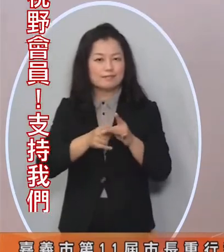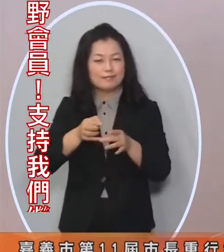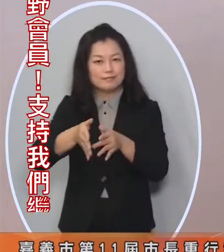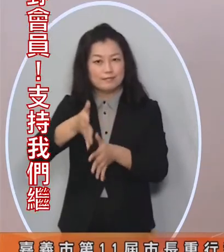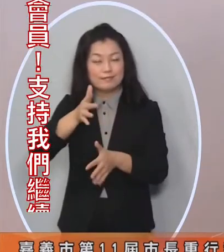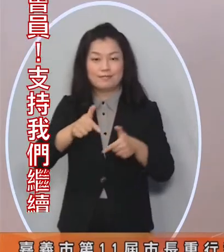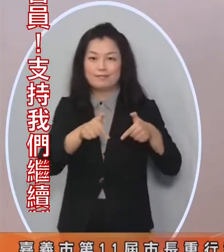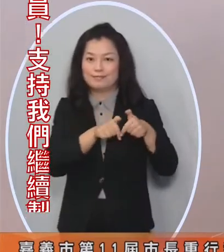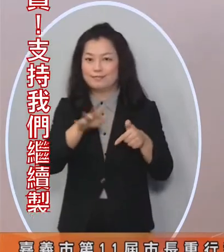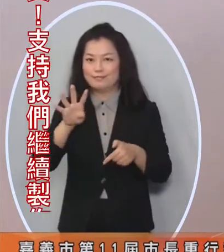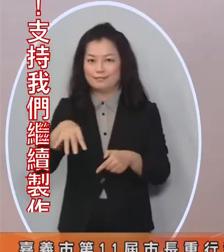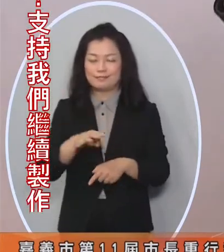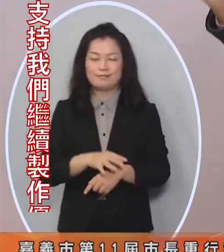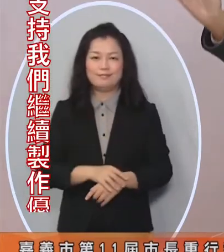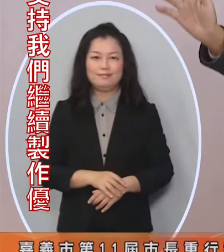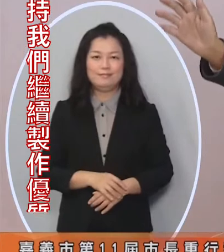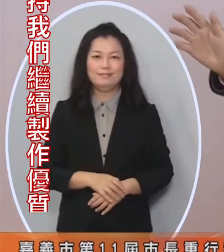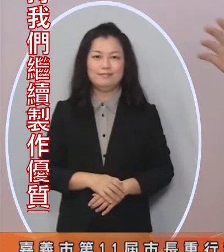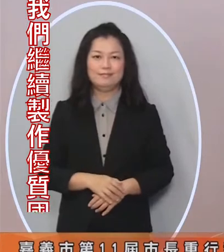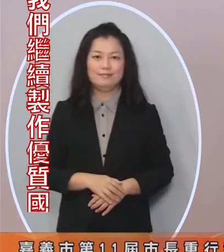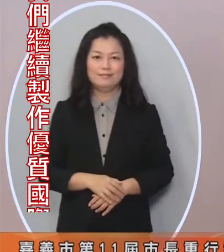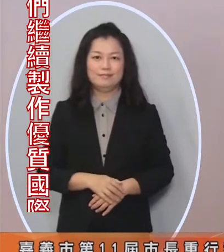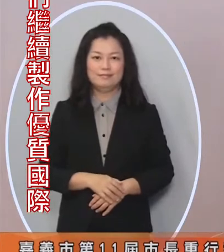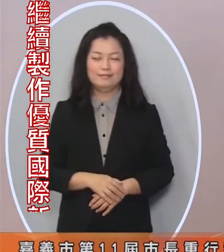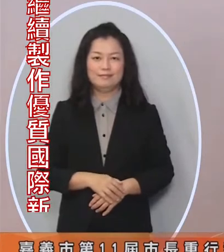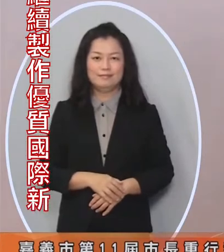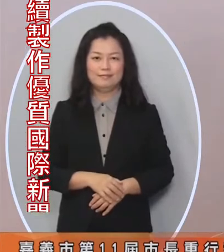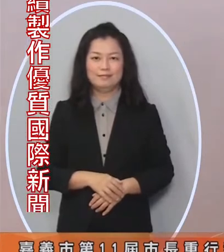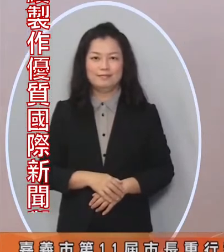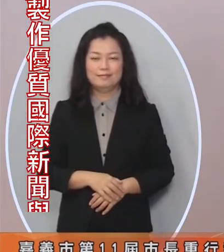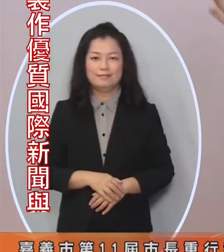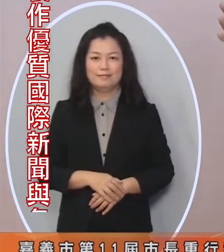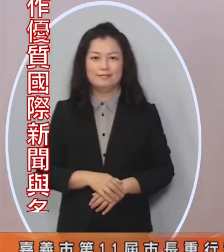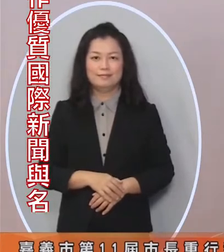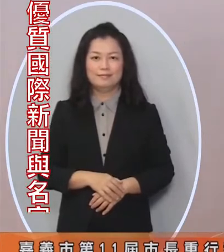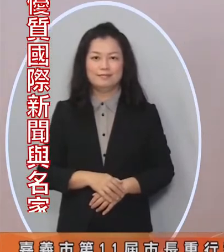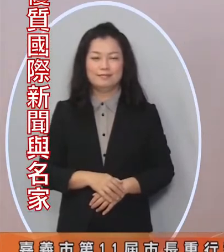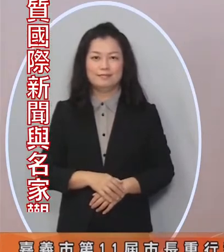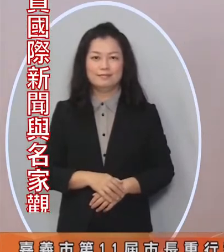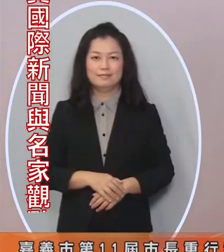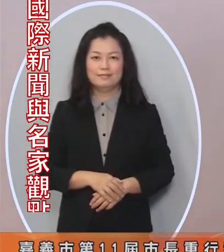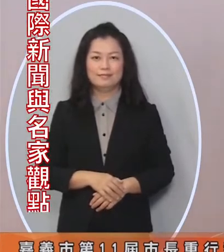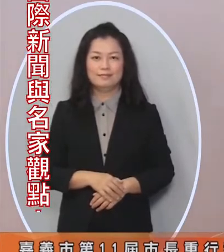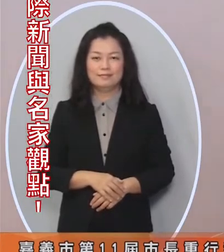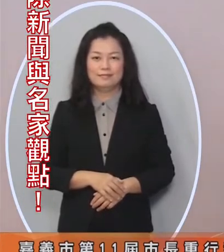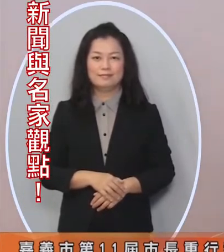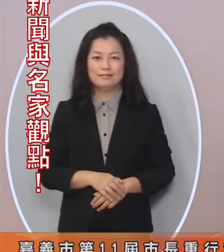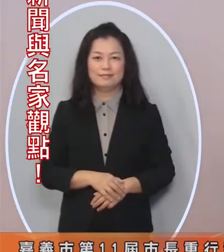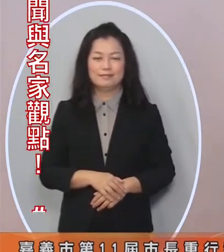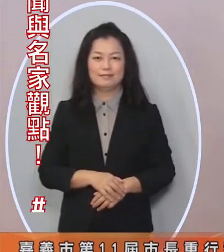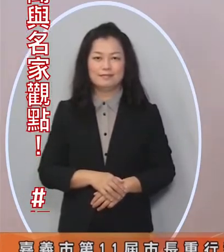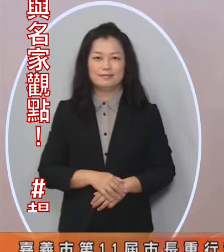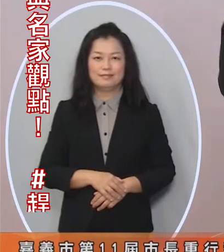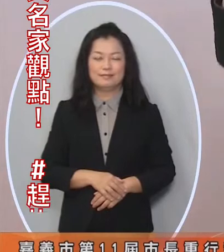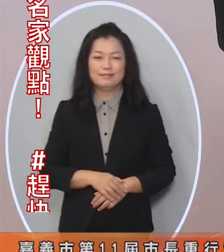净，无垢就得无地啊，无得亦无所得，故菩提达到，以菩提佛告诉心无挂碍，无挂。